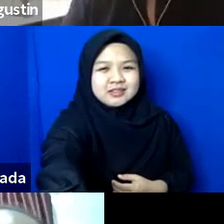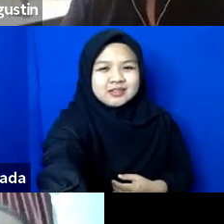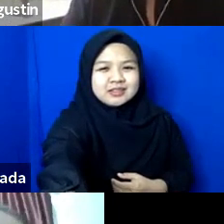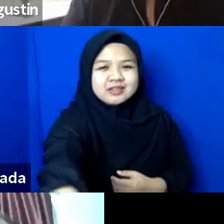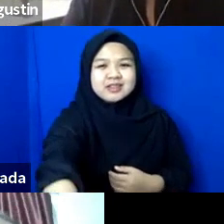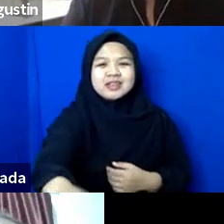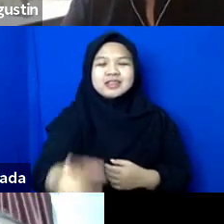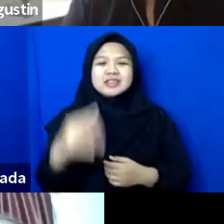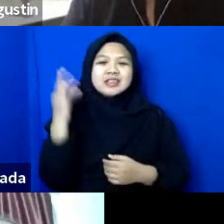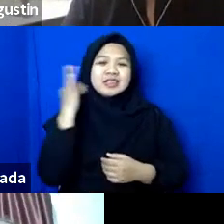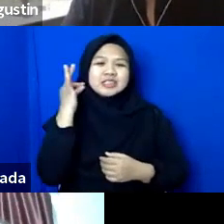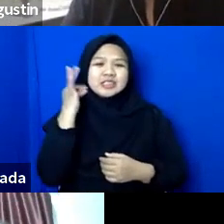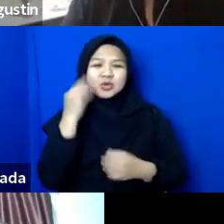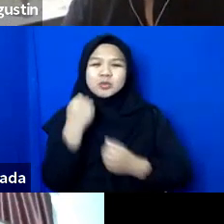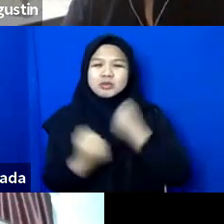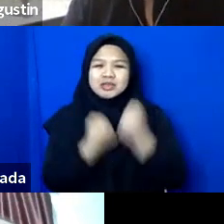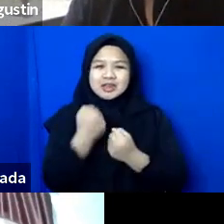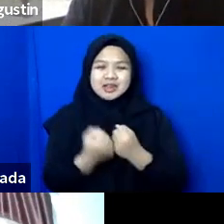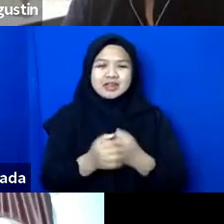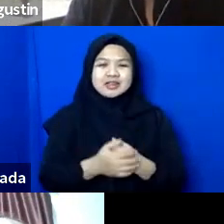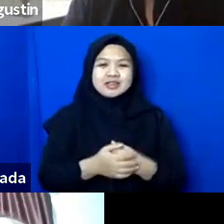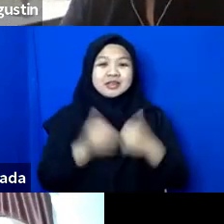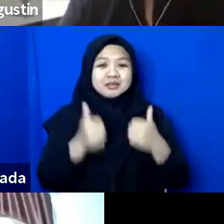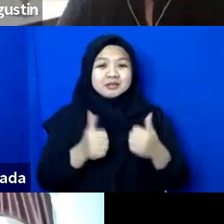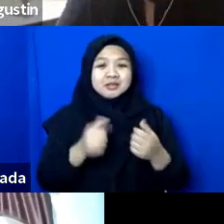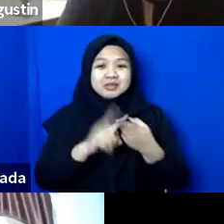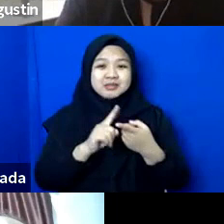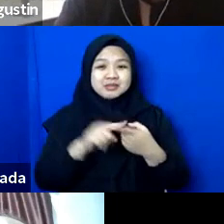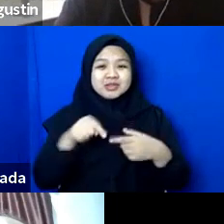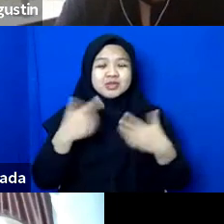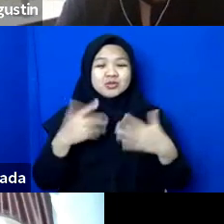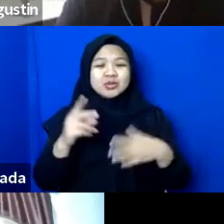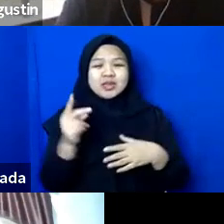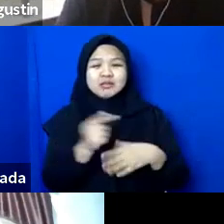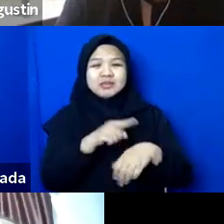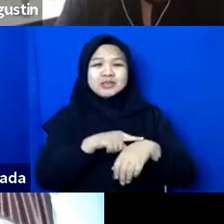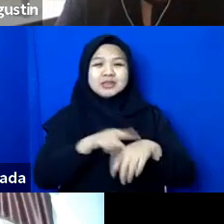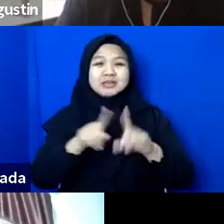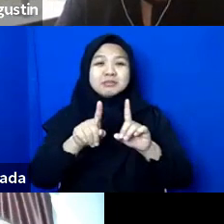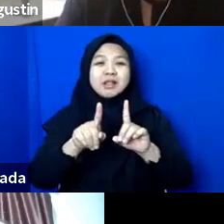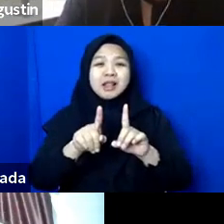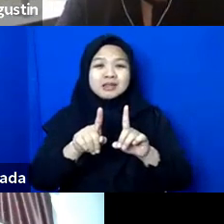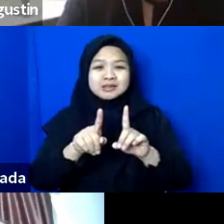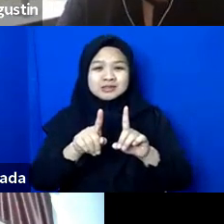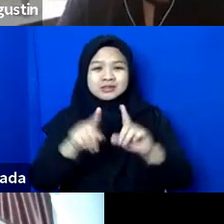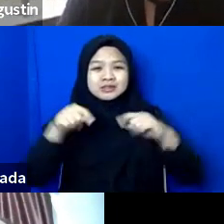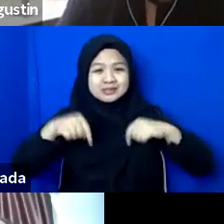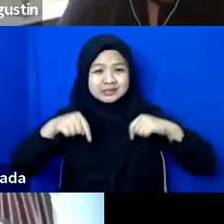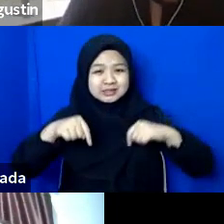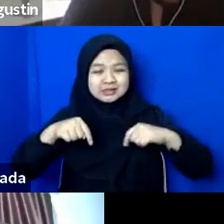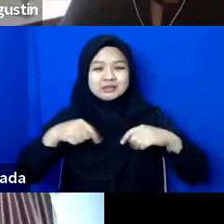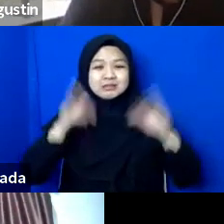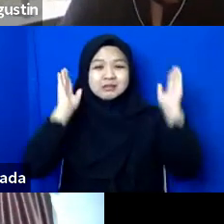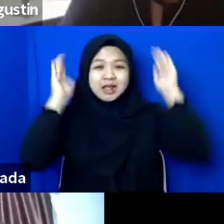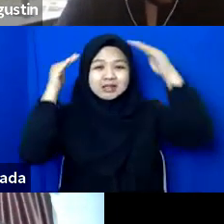sebuah pergerakan baik kawan-kawan karena sudah menjelang Saya akan menyampaikan